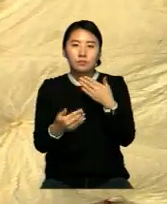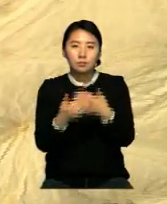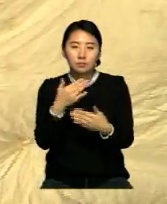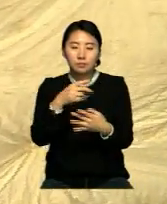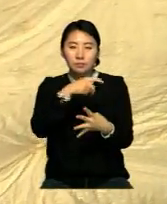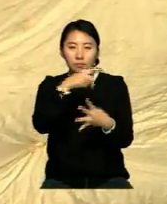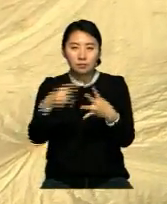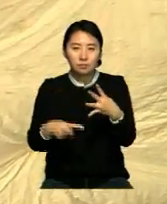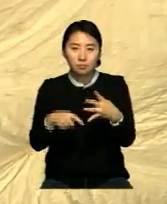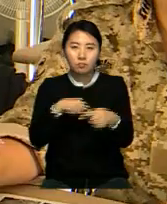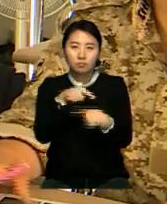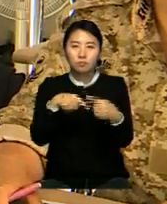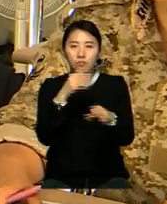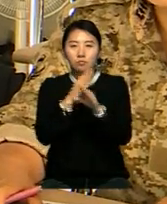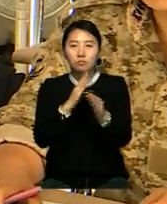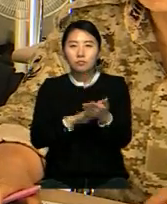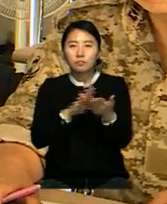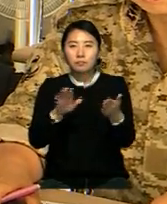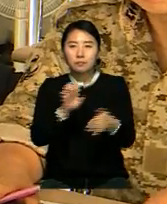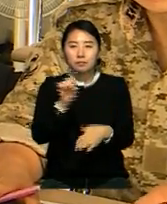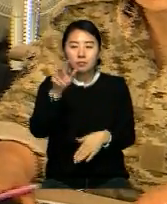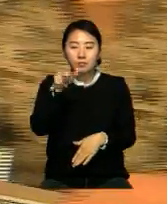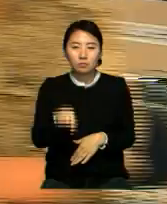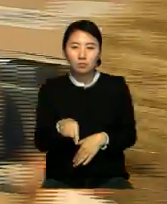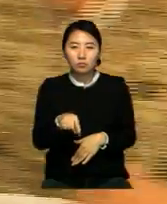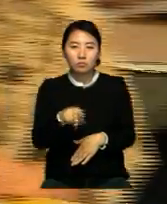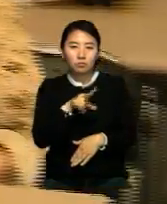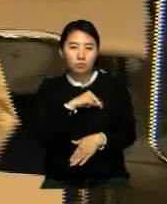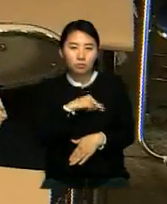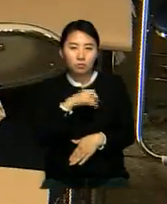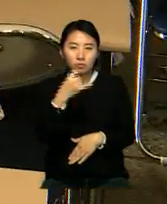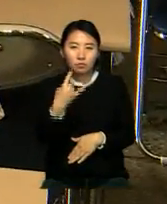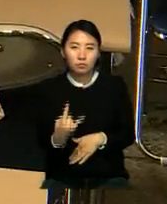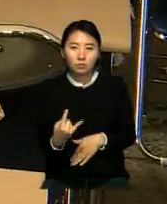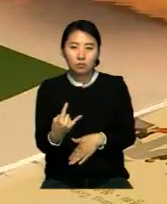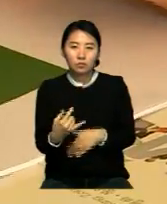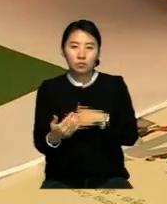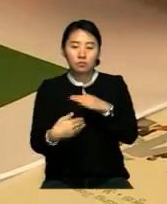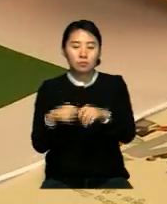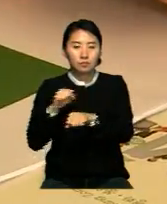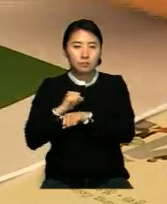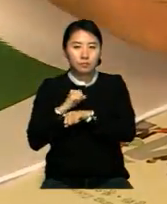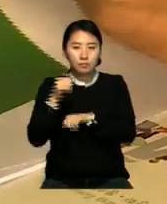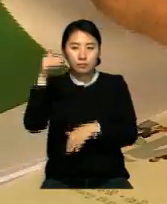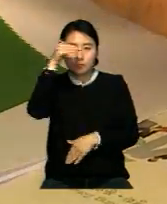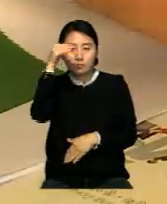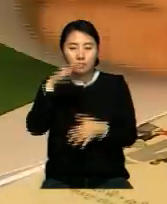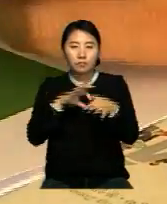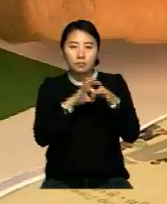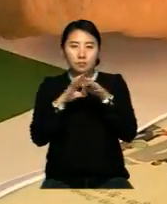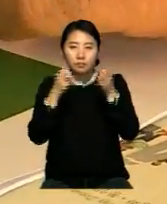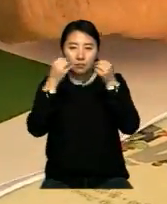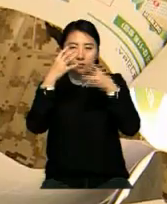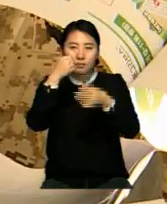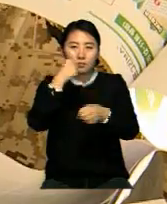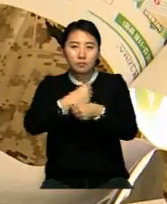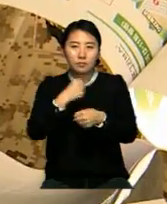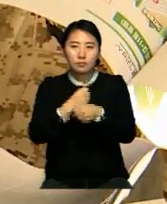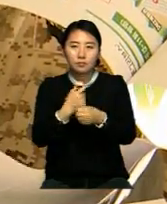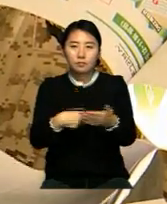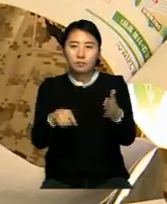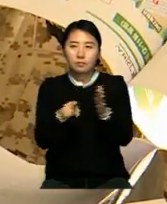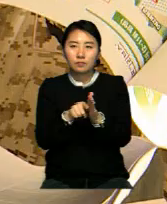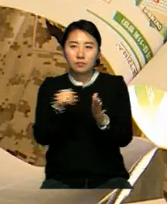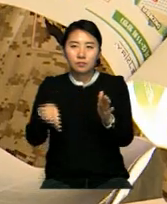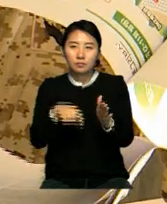시범 운영 중입니다. 파주시의회 자치행정위원회는 기존 안보 관광과 연계한 새로운 상품 개발을 위해